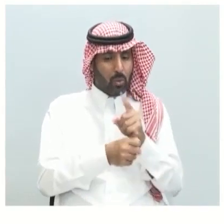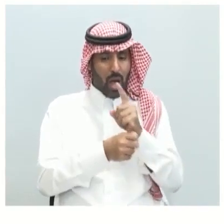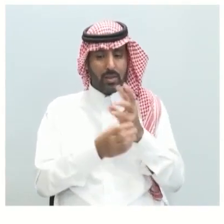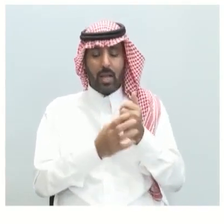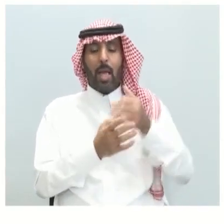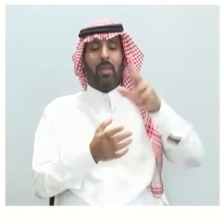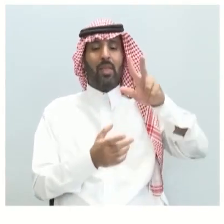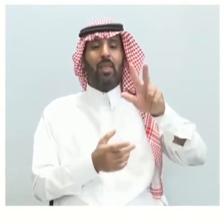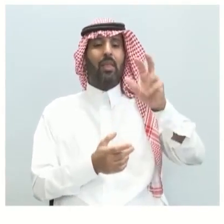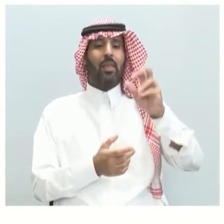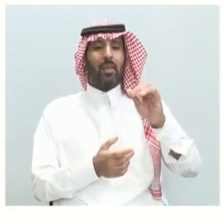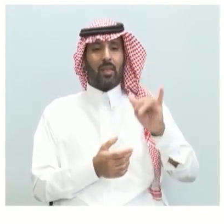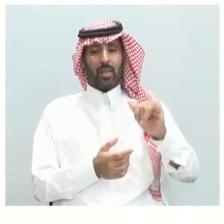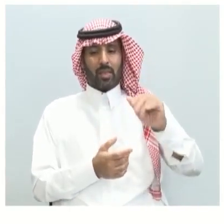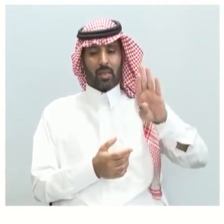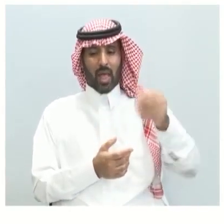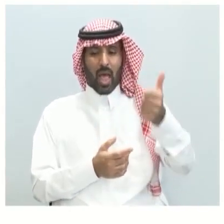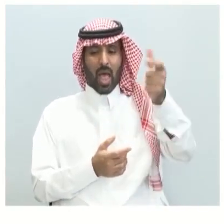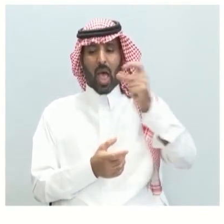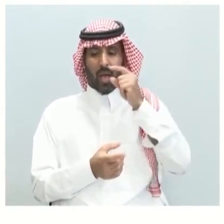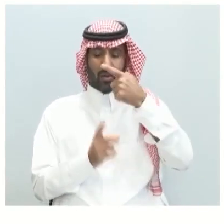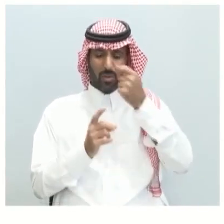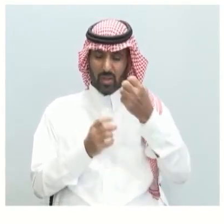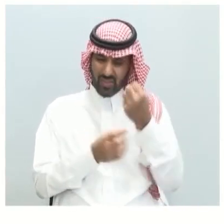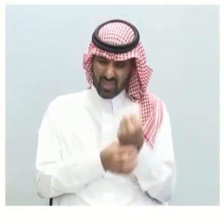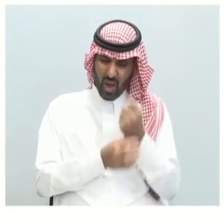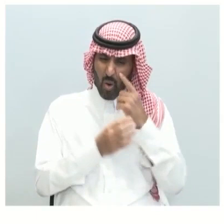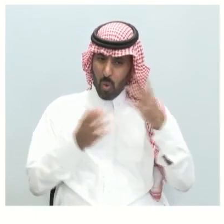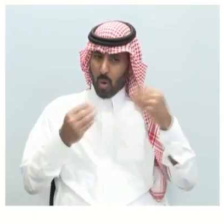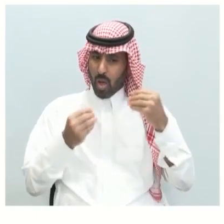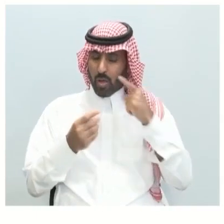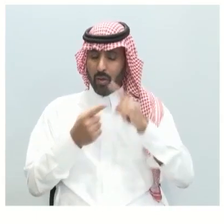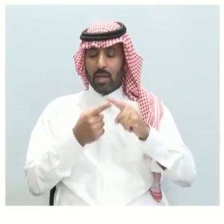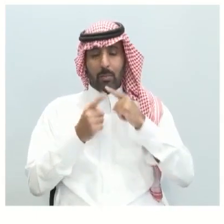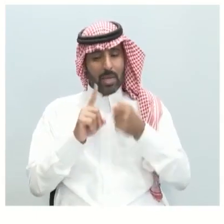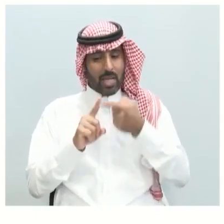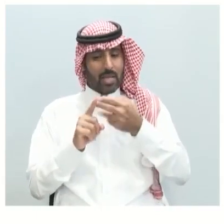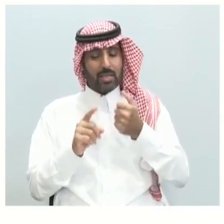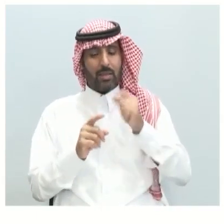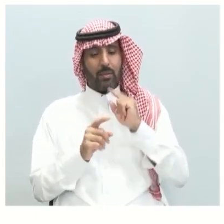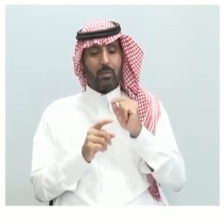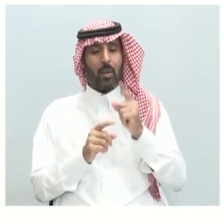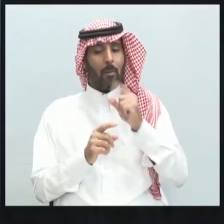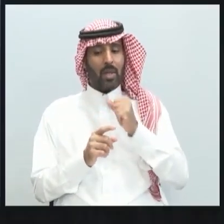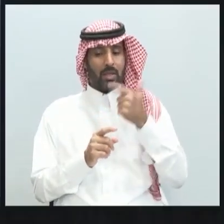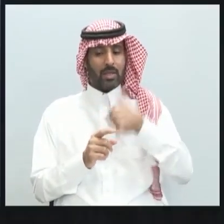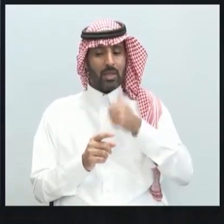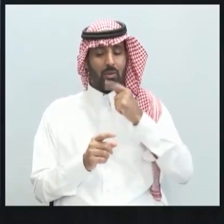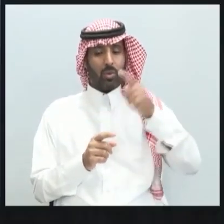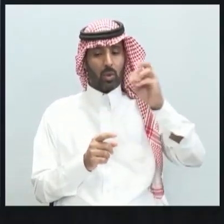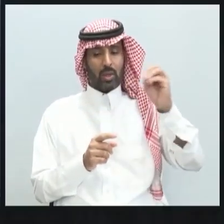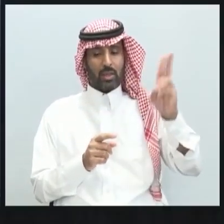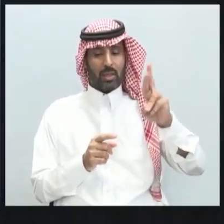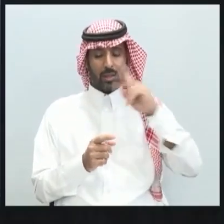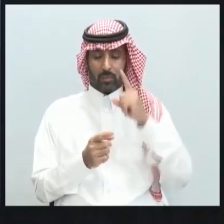ضغط جوي مقداره 660 تور ما هو التور ما هو التور وحده من وحدات